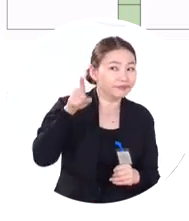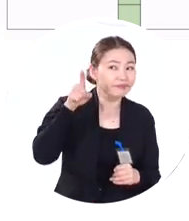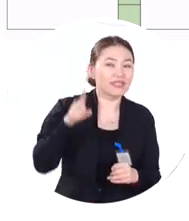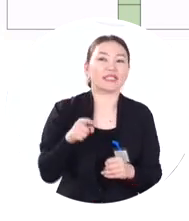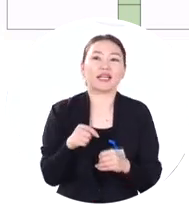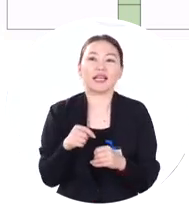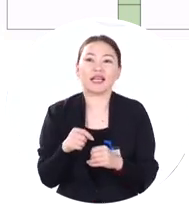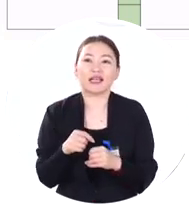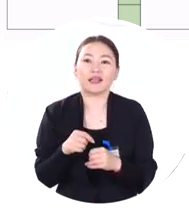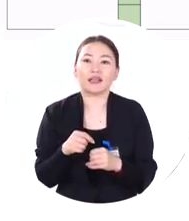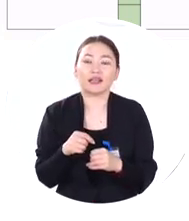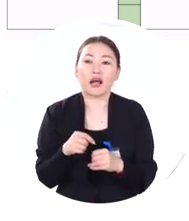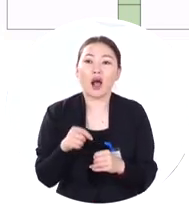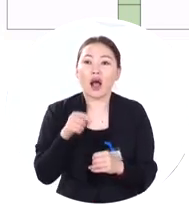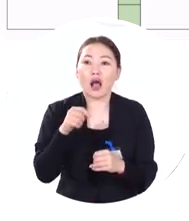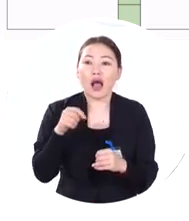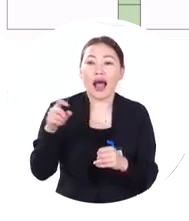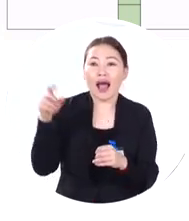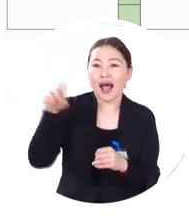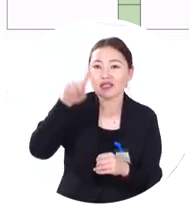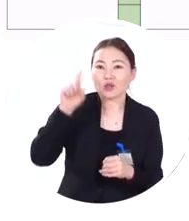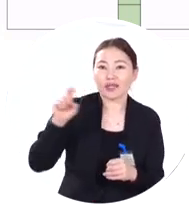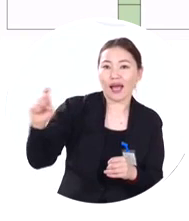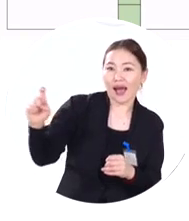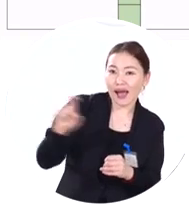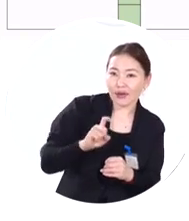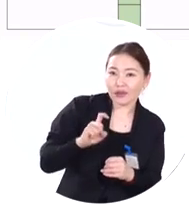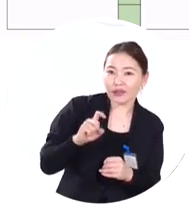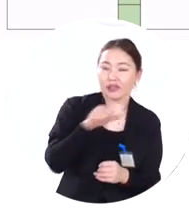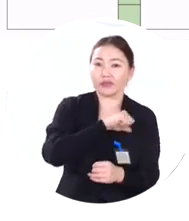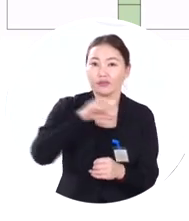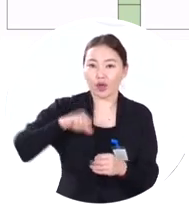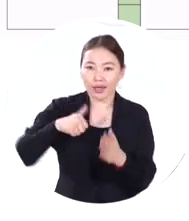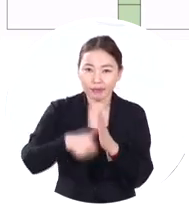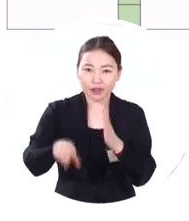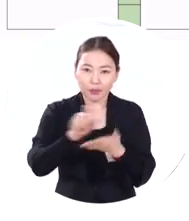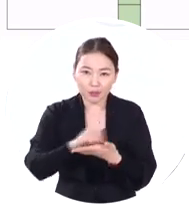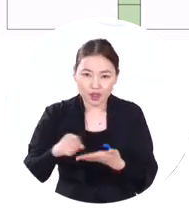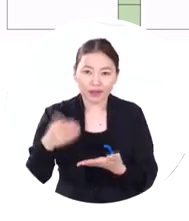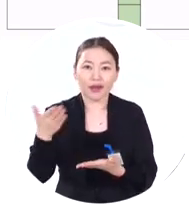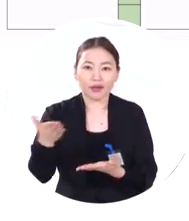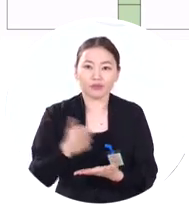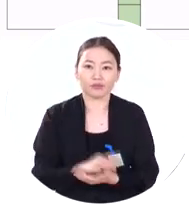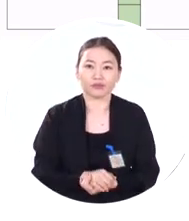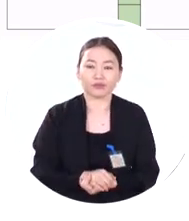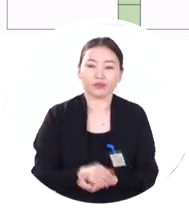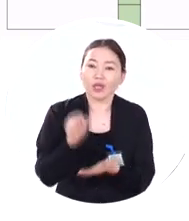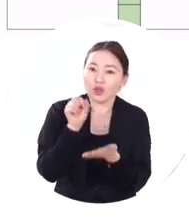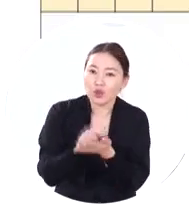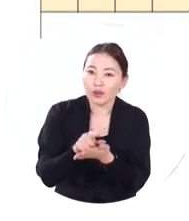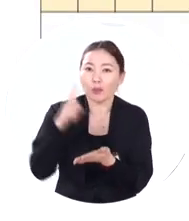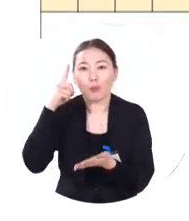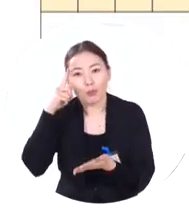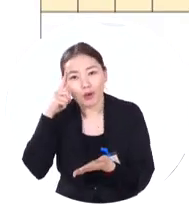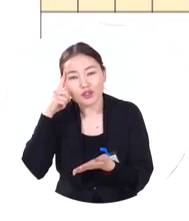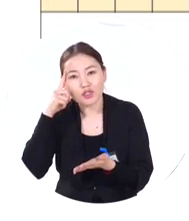хариултыг дэвтэр дээрээ тэмдэглээд яваарай. Мөн хичээлийн явцад чухал зүйлсүүд буюу эдгээр нэр